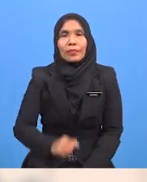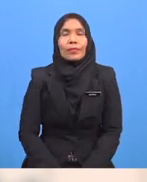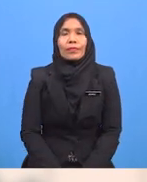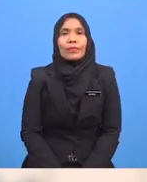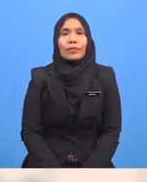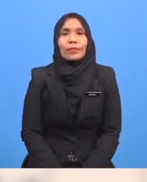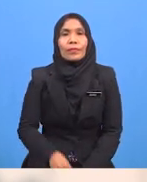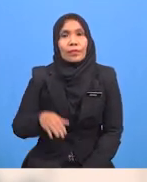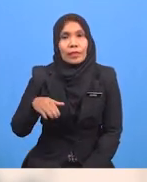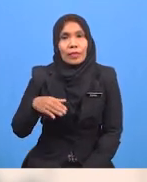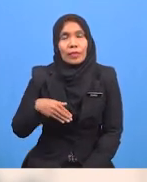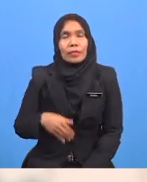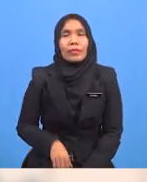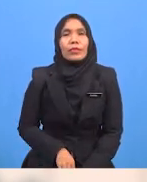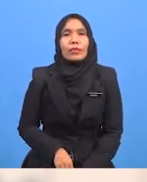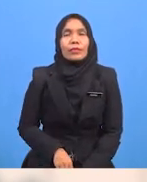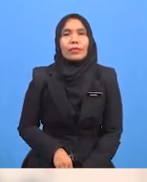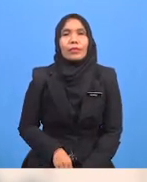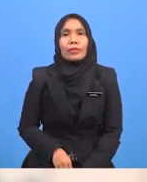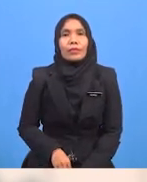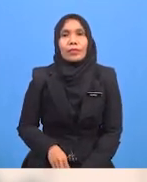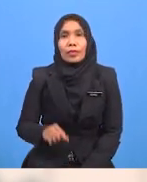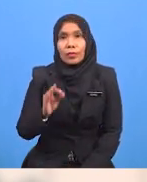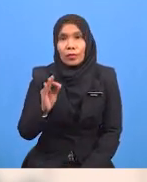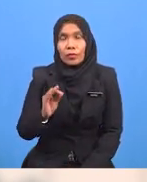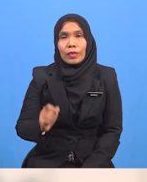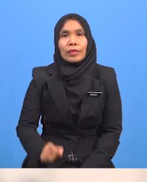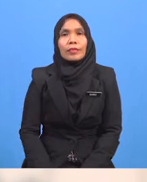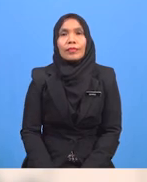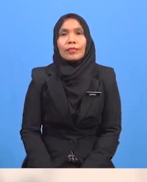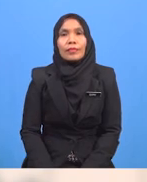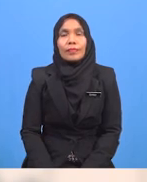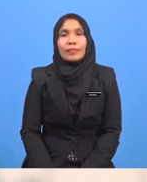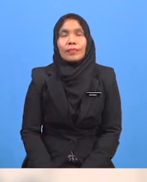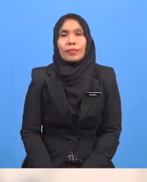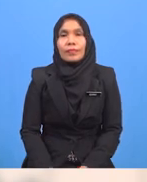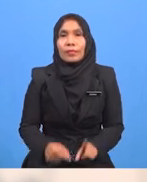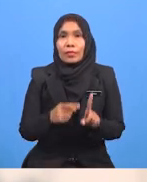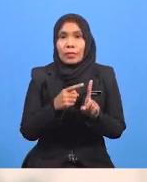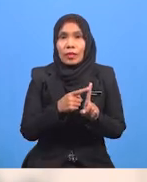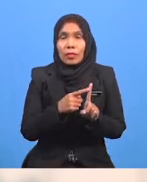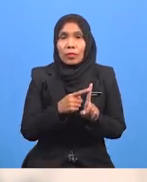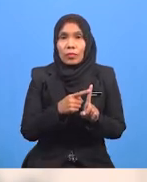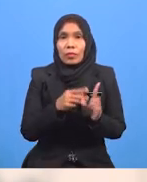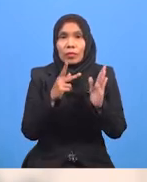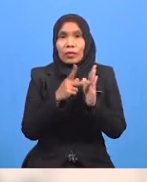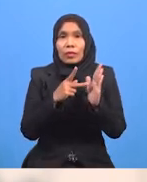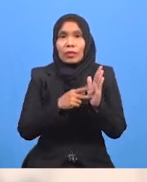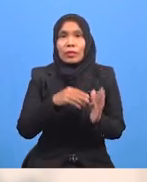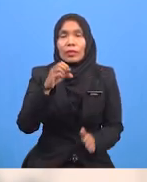lakukan sebelum menggunakan petuah Eron Della murid-murid perlu menghitung semiperimeter Rajab